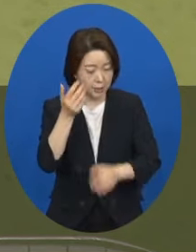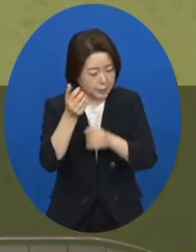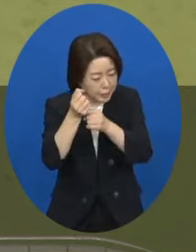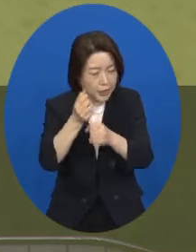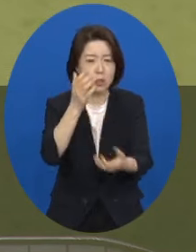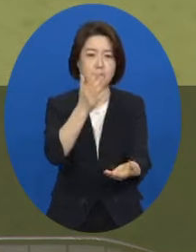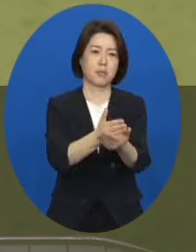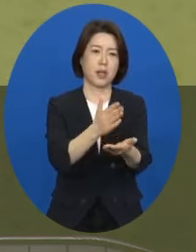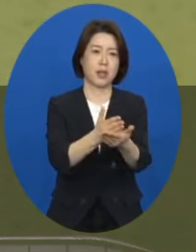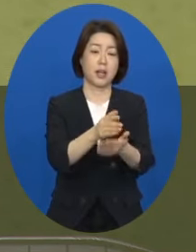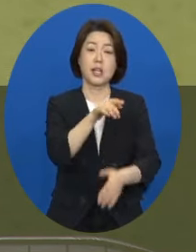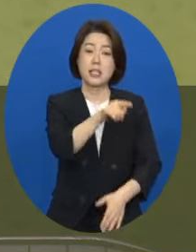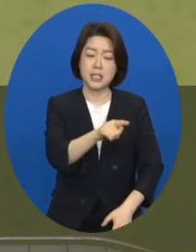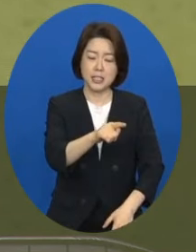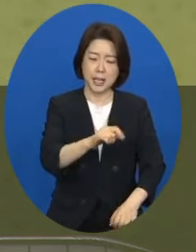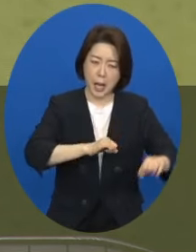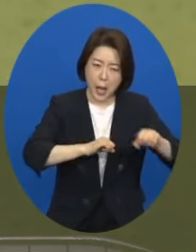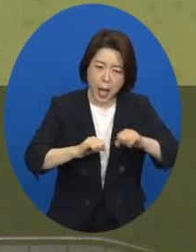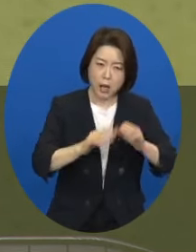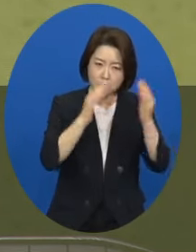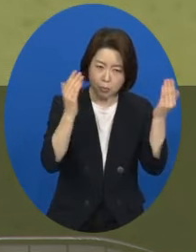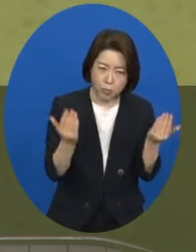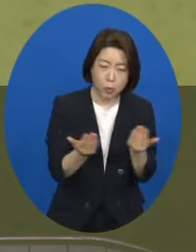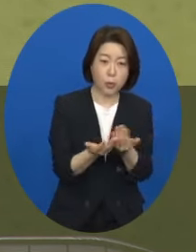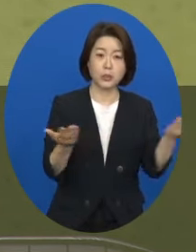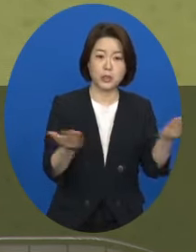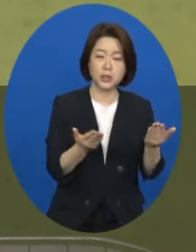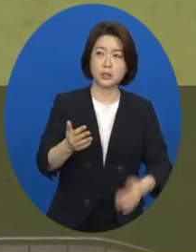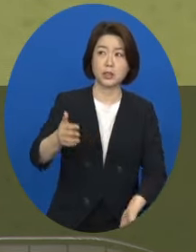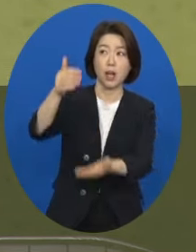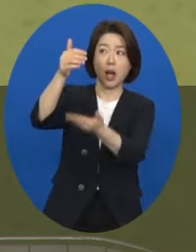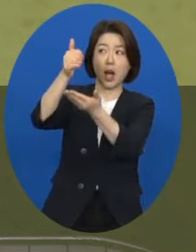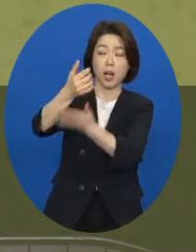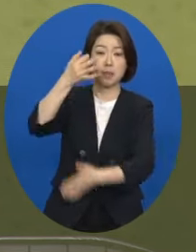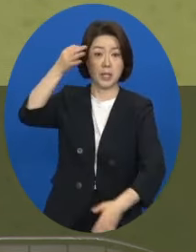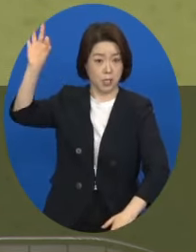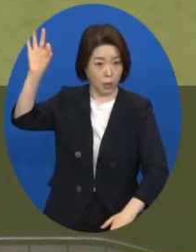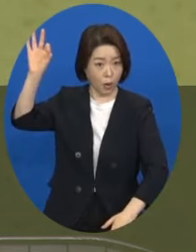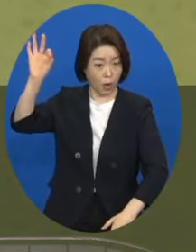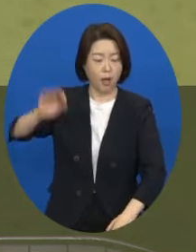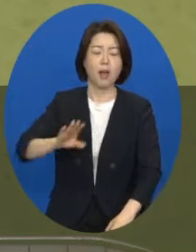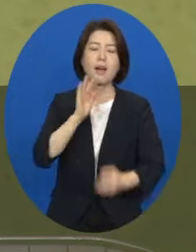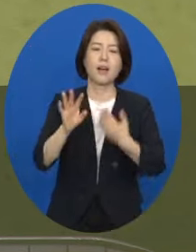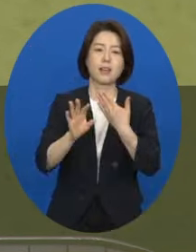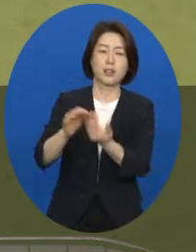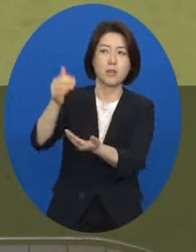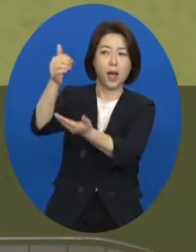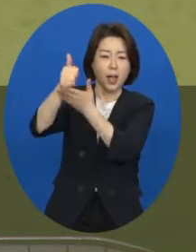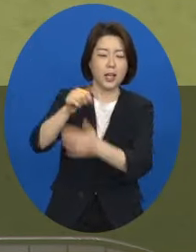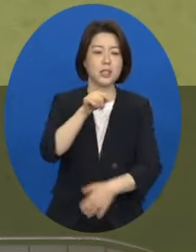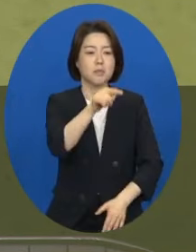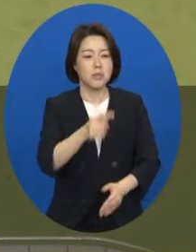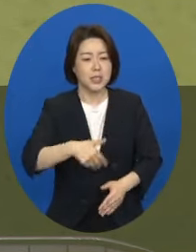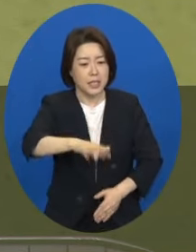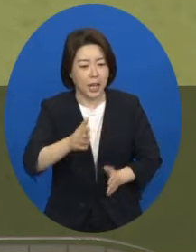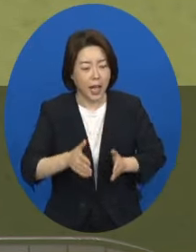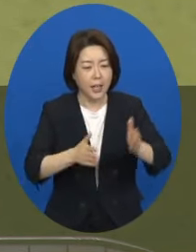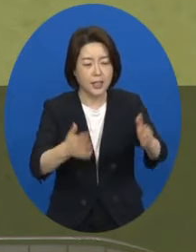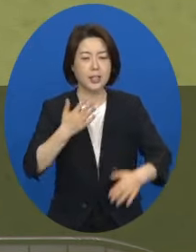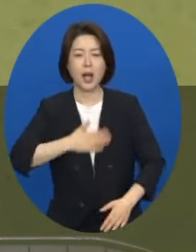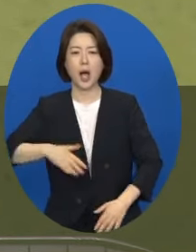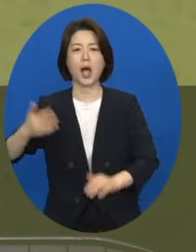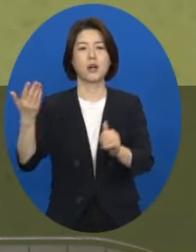마라. 내가 하는 모든 일에서 그분을 인정하여라. 그러면 그분이 내 갈 길을 알려줄